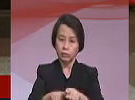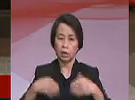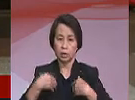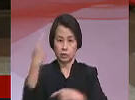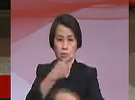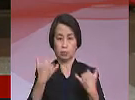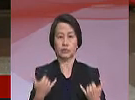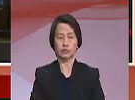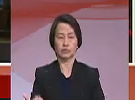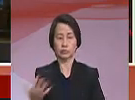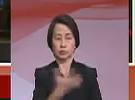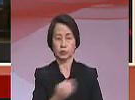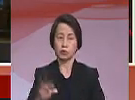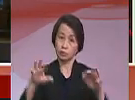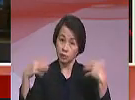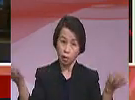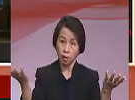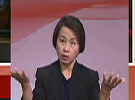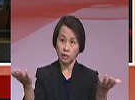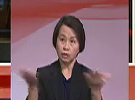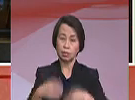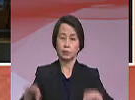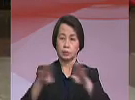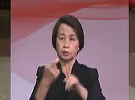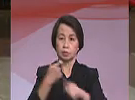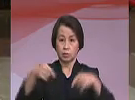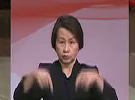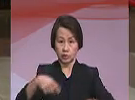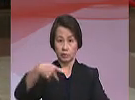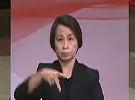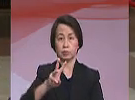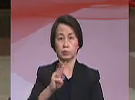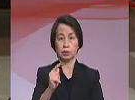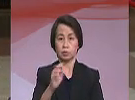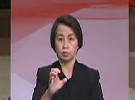pada hari ini. Dan sekian dulu perkembangan dari PWTC.